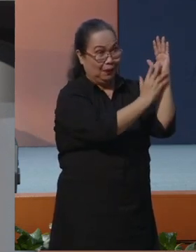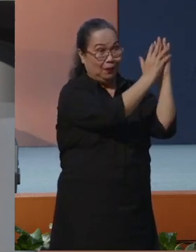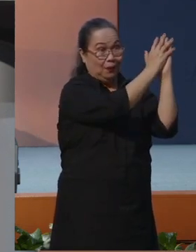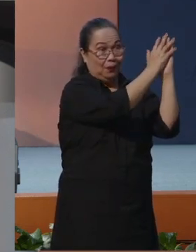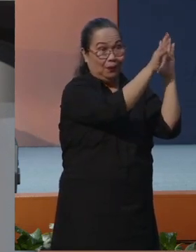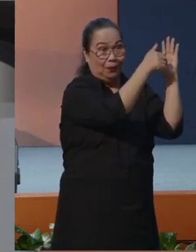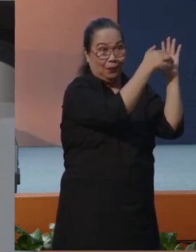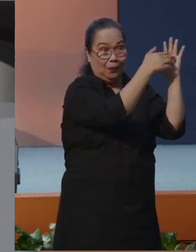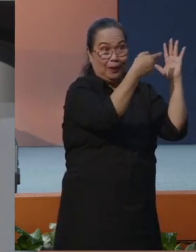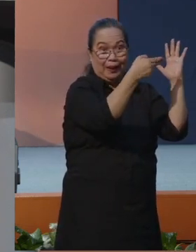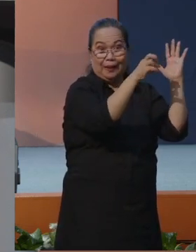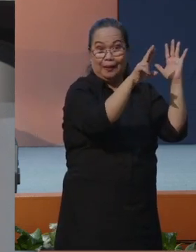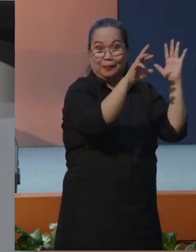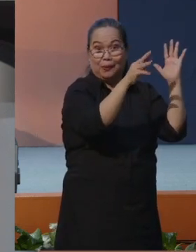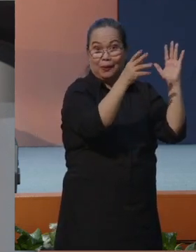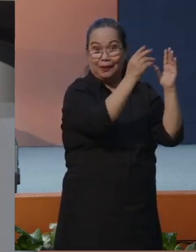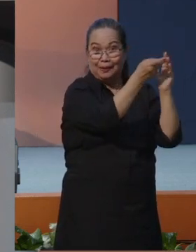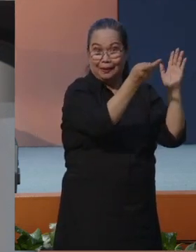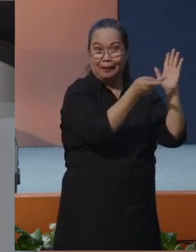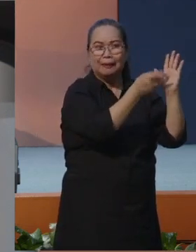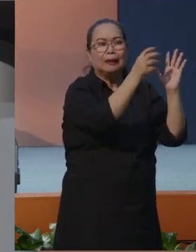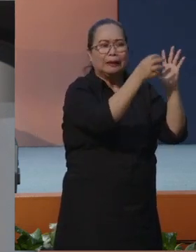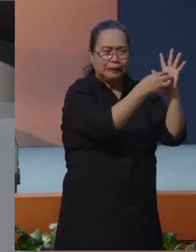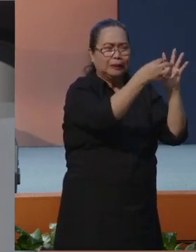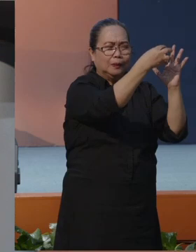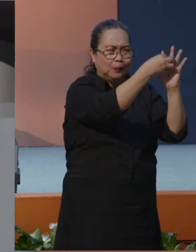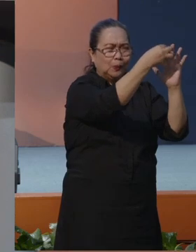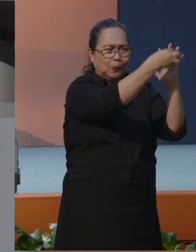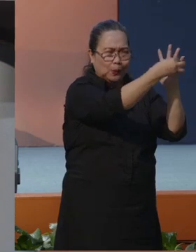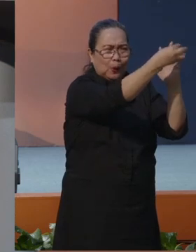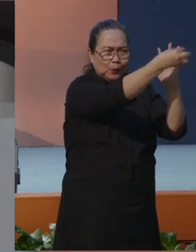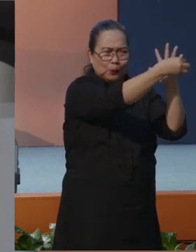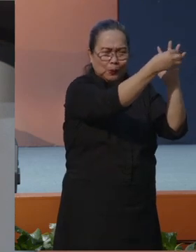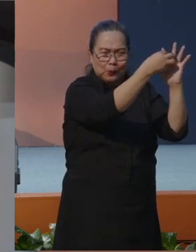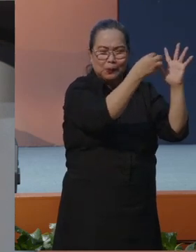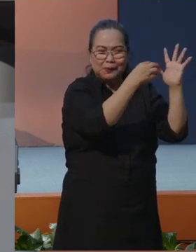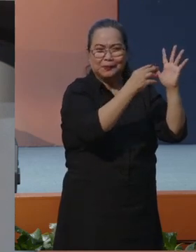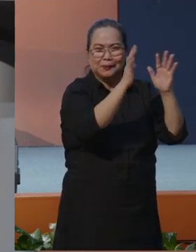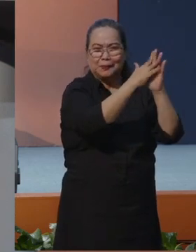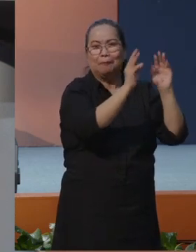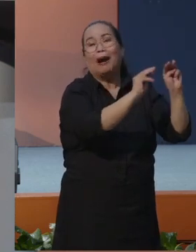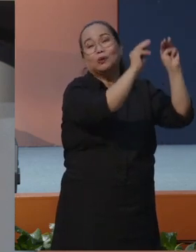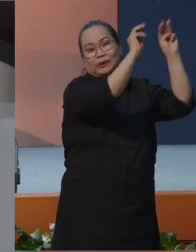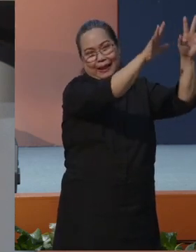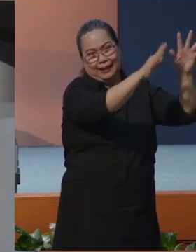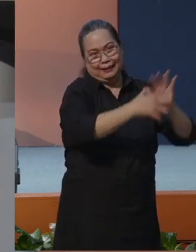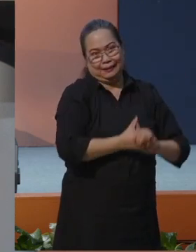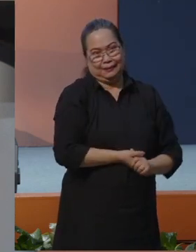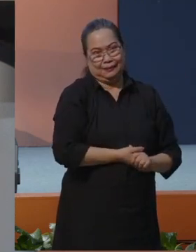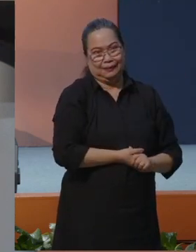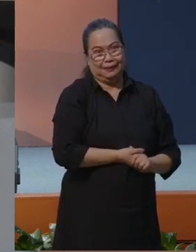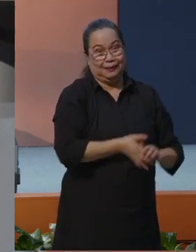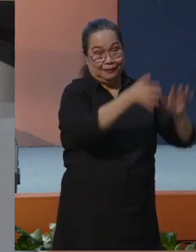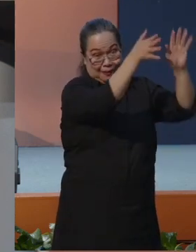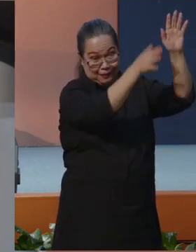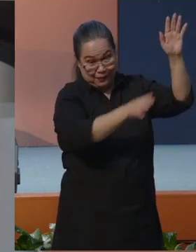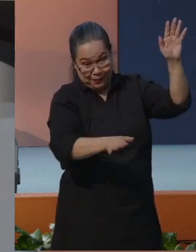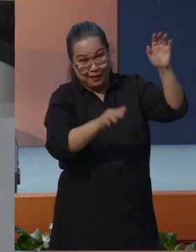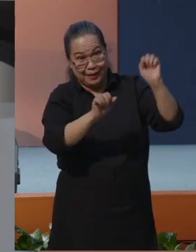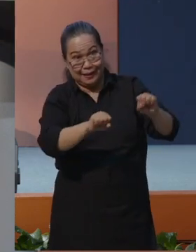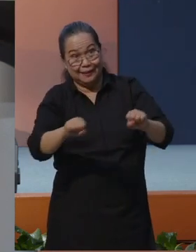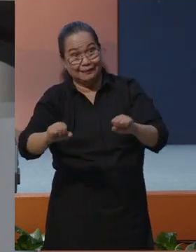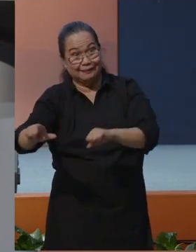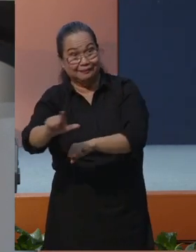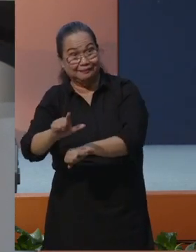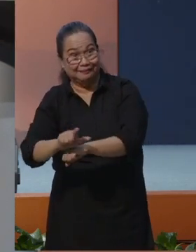under Hermon in the land of Mizpah. Sa north po ito, bulubundukin po yun. No? Nagkaisa sila